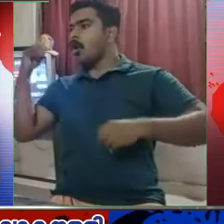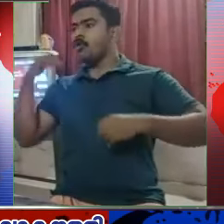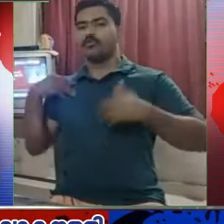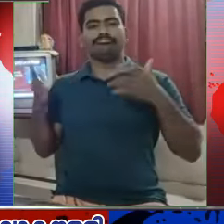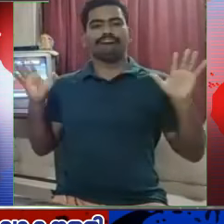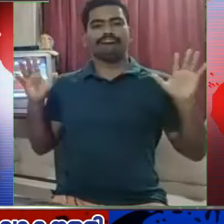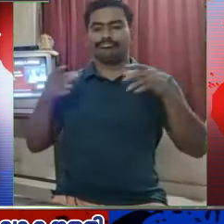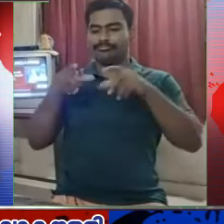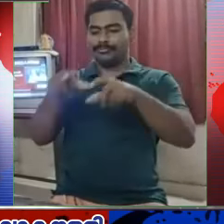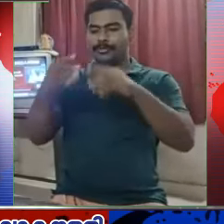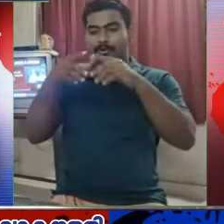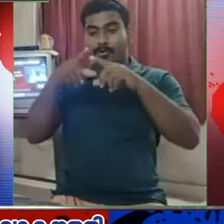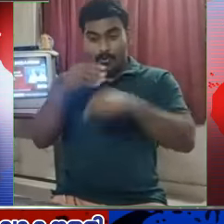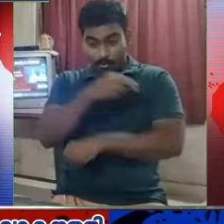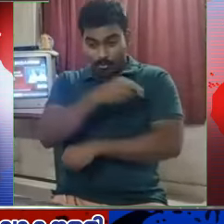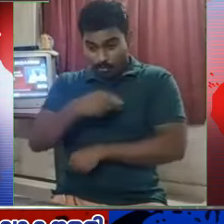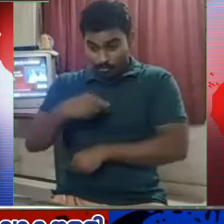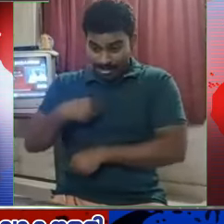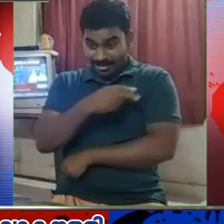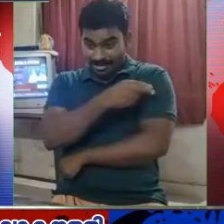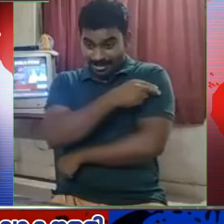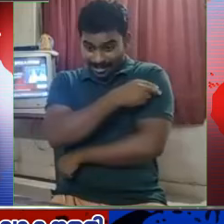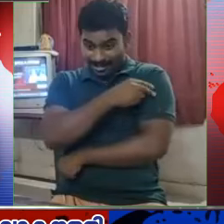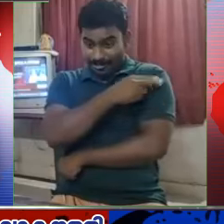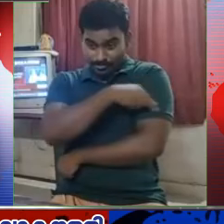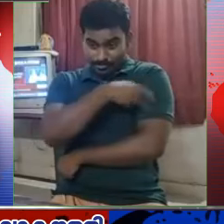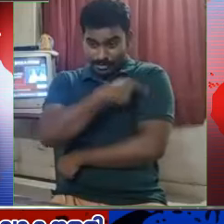ഇതിൽ ചില ആശയക്കുഴപ്പങ്ങൾ നിലനിൽക്കുന്നുണ്ട്.